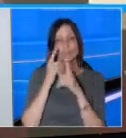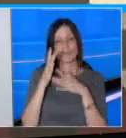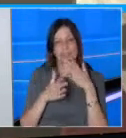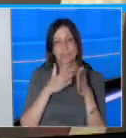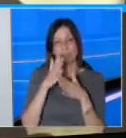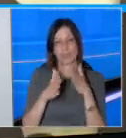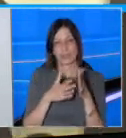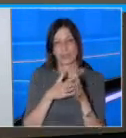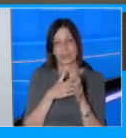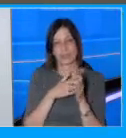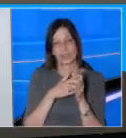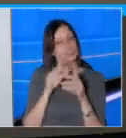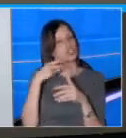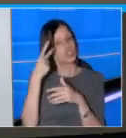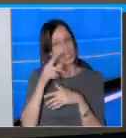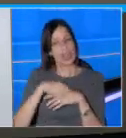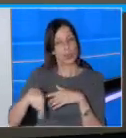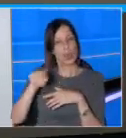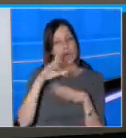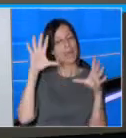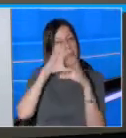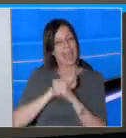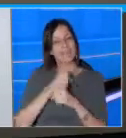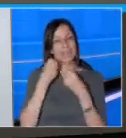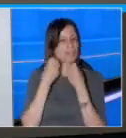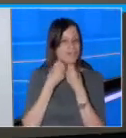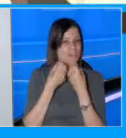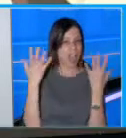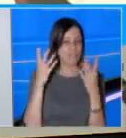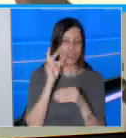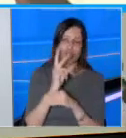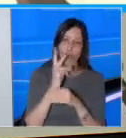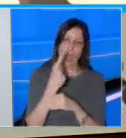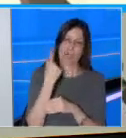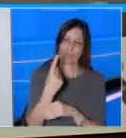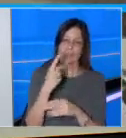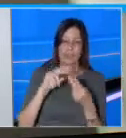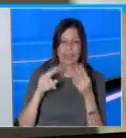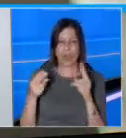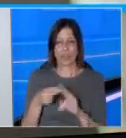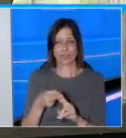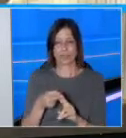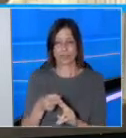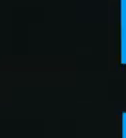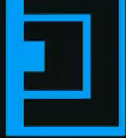לשפת הסימנים, שיהיה לכולכם ערב נפלא, ותשמרו על עצמכם, להתראות.